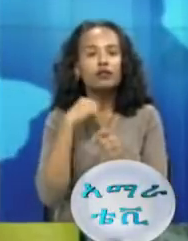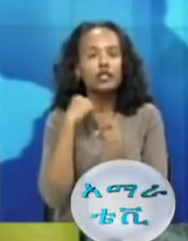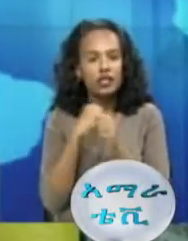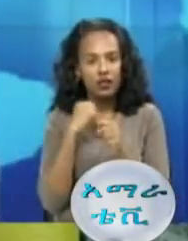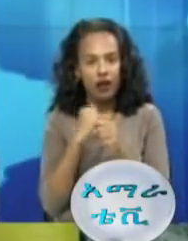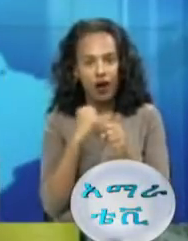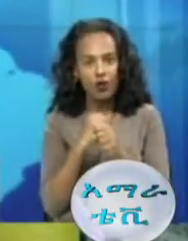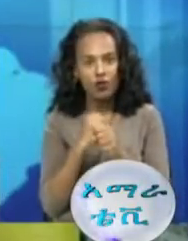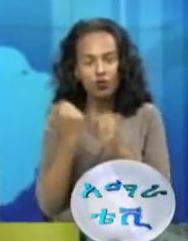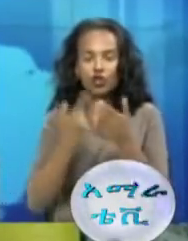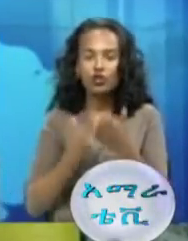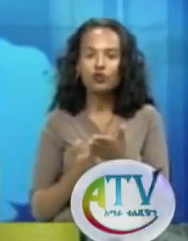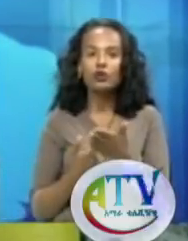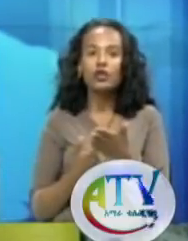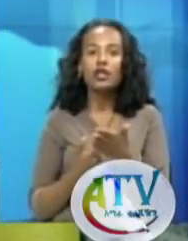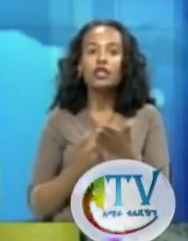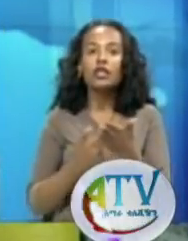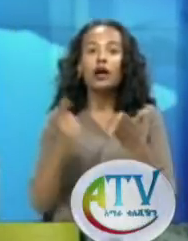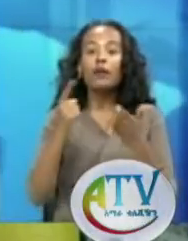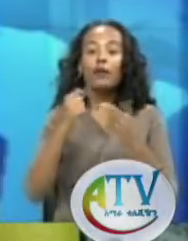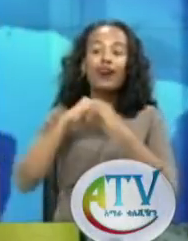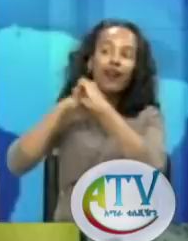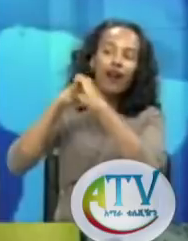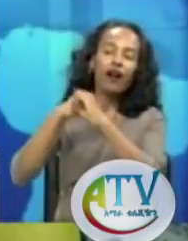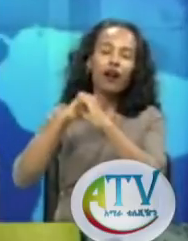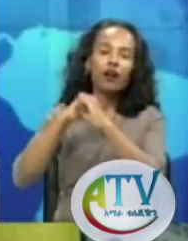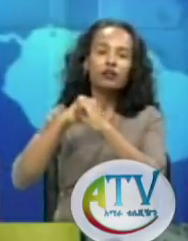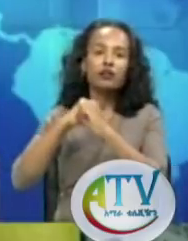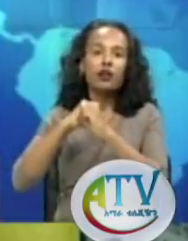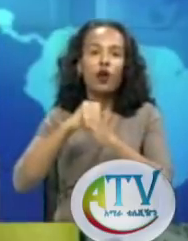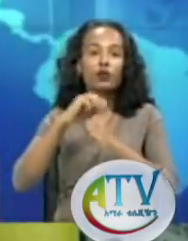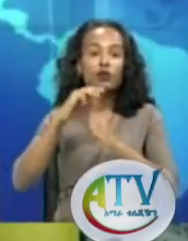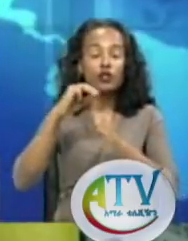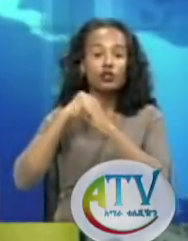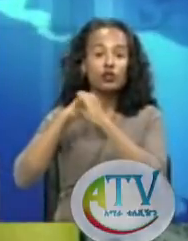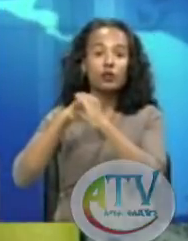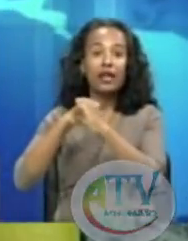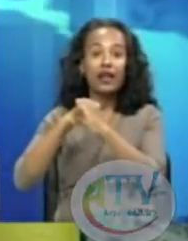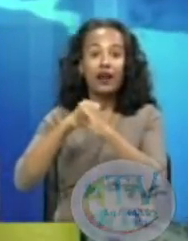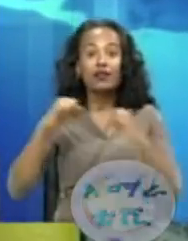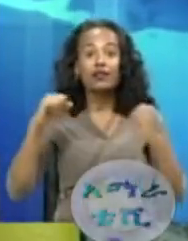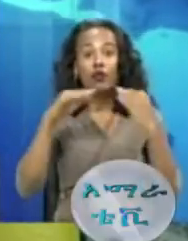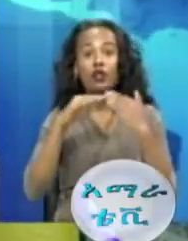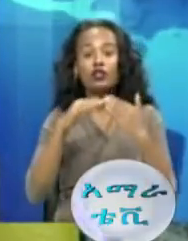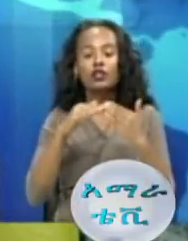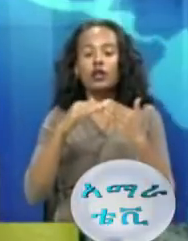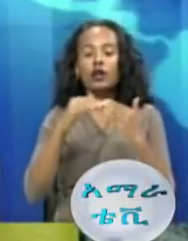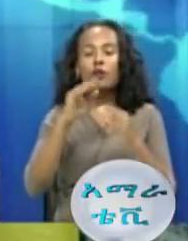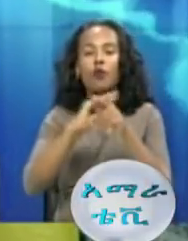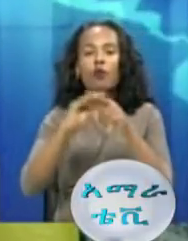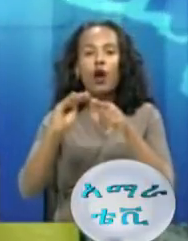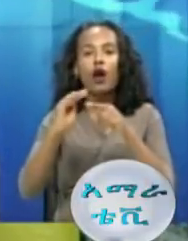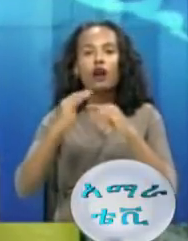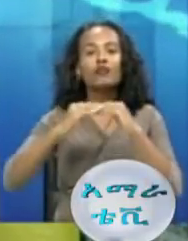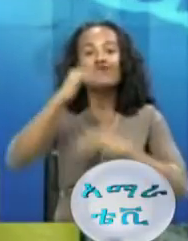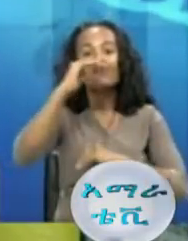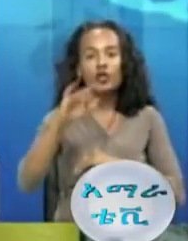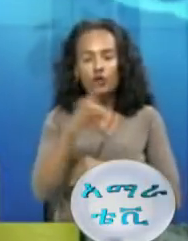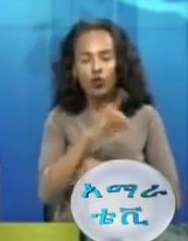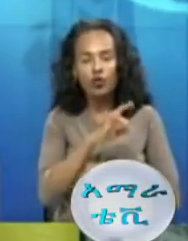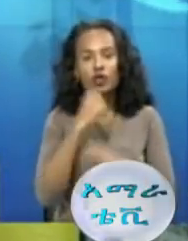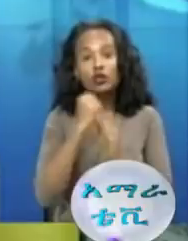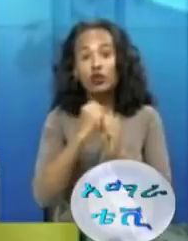ይከናወናሉ። እንዲሁም የመከላከያ ሰራዊታችን በሙያ አቅም የላቀ እንዲሆን እየተሰሩ ያሉ የሪፎርም